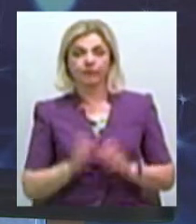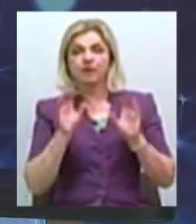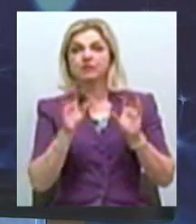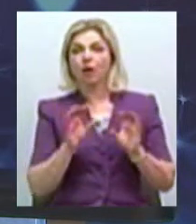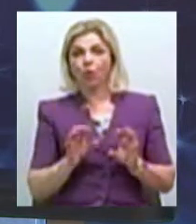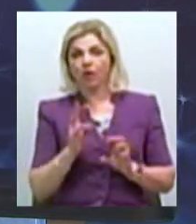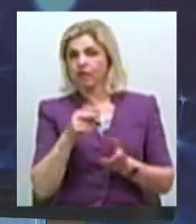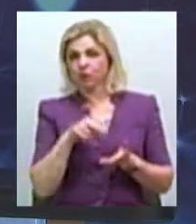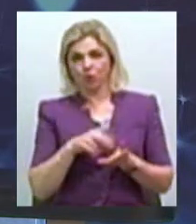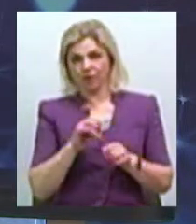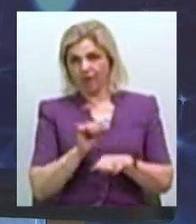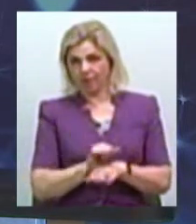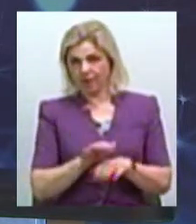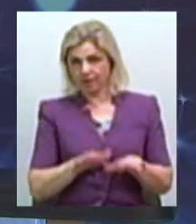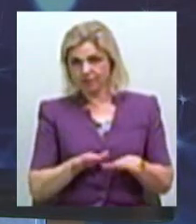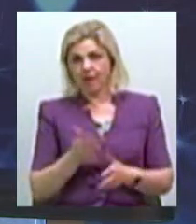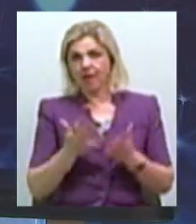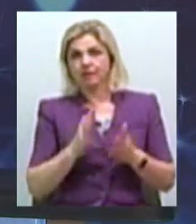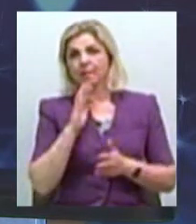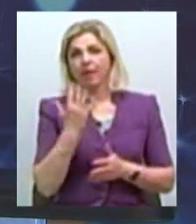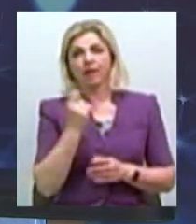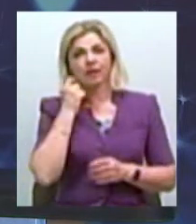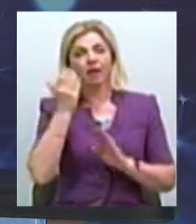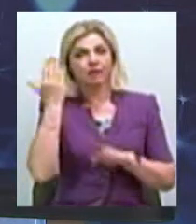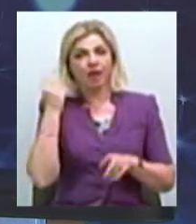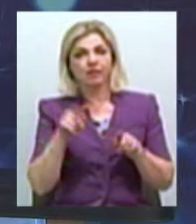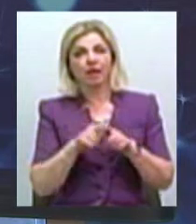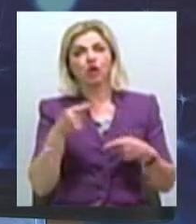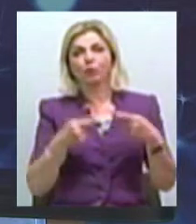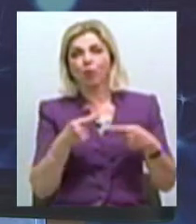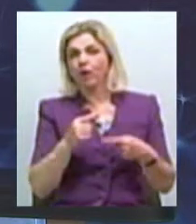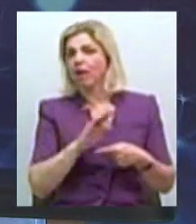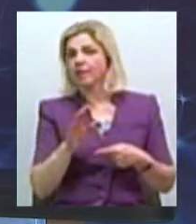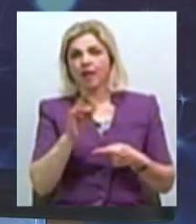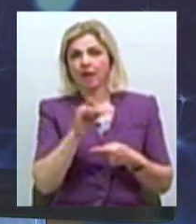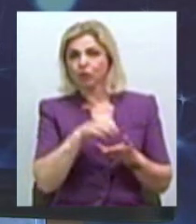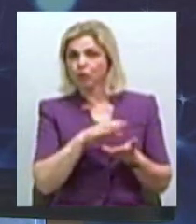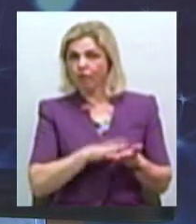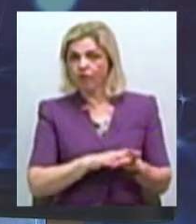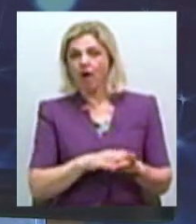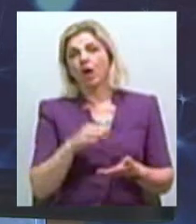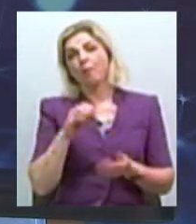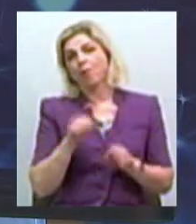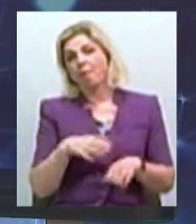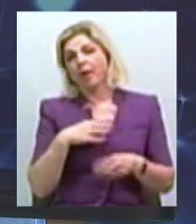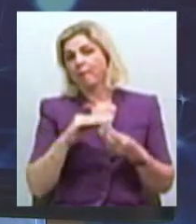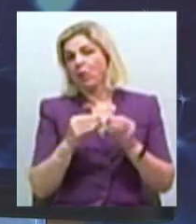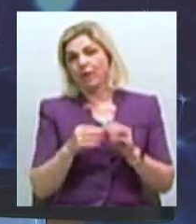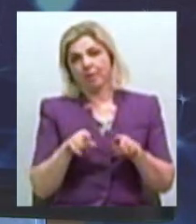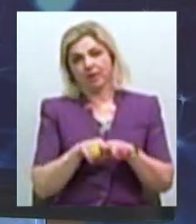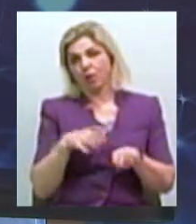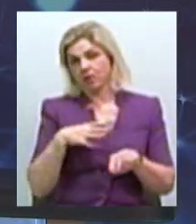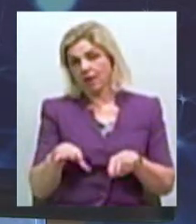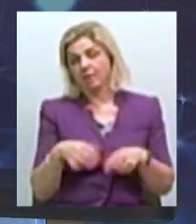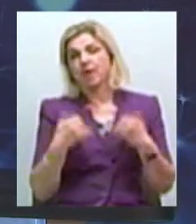законодавство не стоїть на місці. Якщо 5 років тому ми такі спори не реєстрували, то на сьогоднішній день, можливо, і проблеми цієї не було. На сьогоднішній